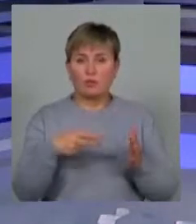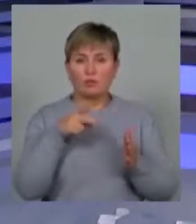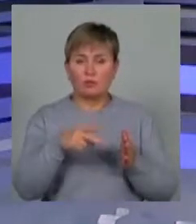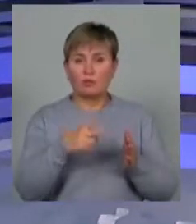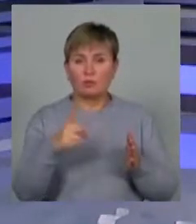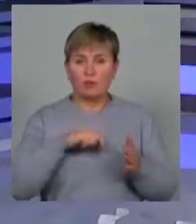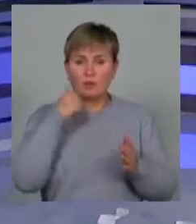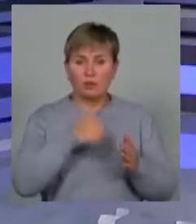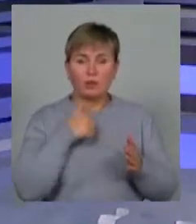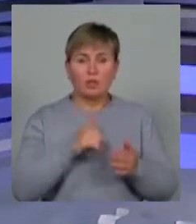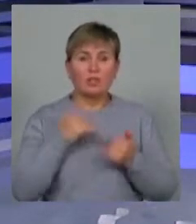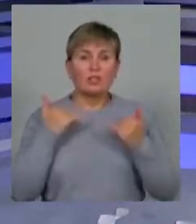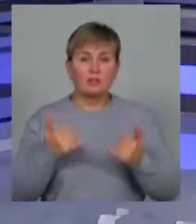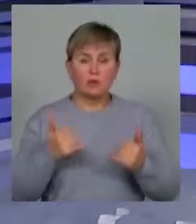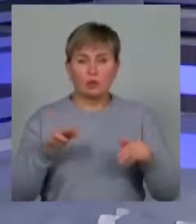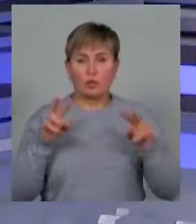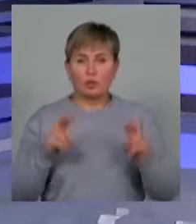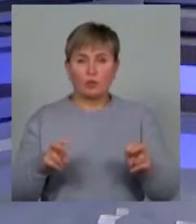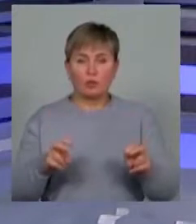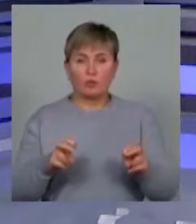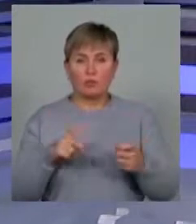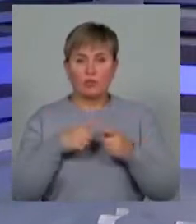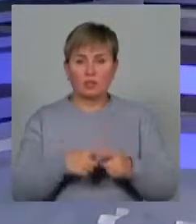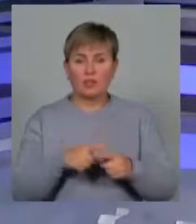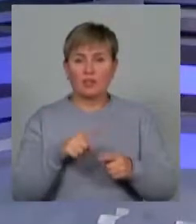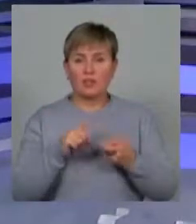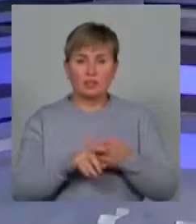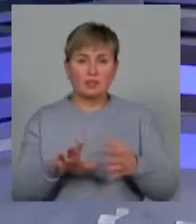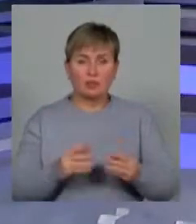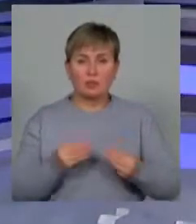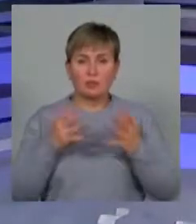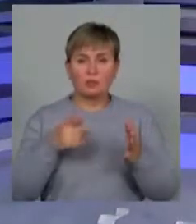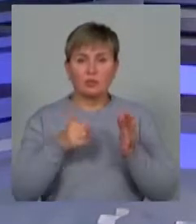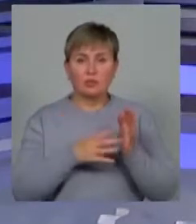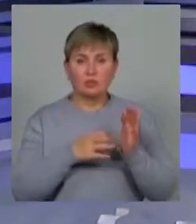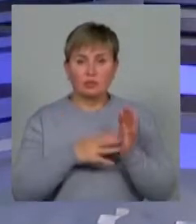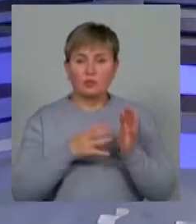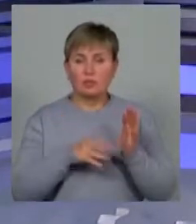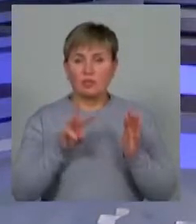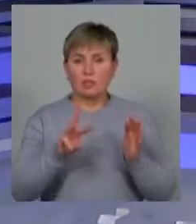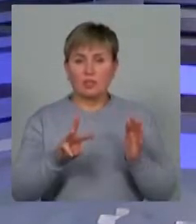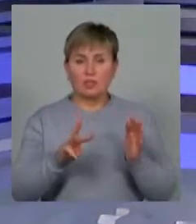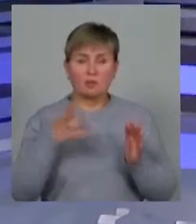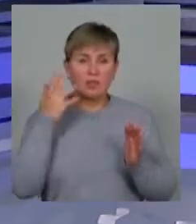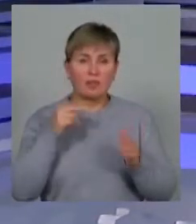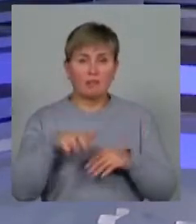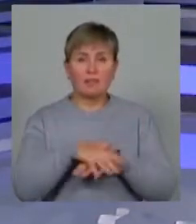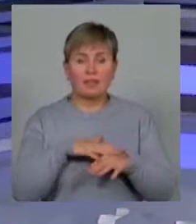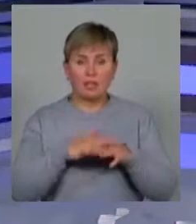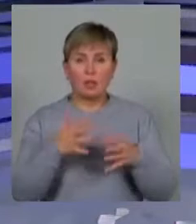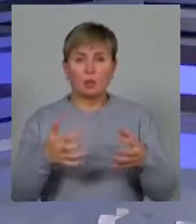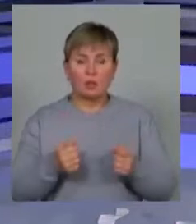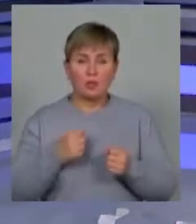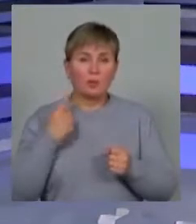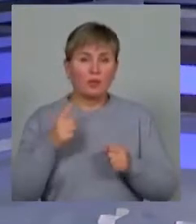по 2021 годы. Сегодняшняя рубрика «Хроника независимости» посвящена 1993-му, когда в